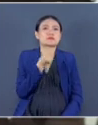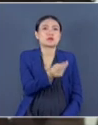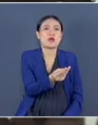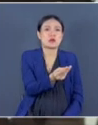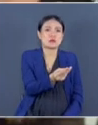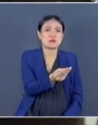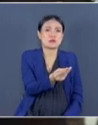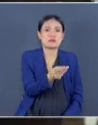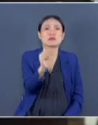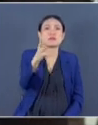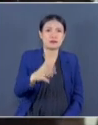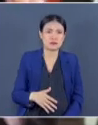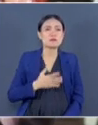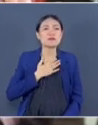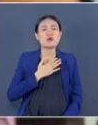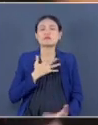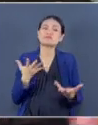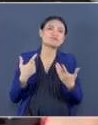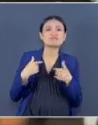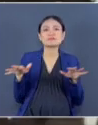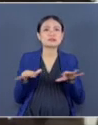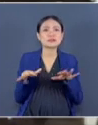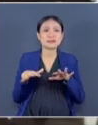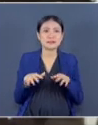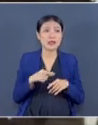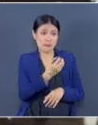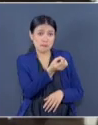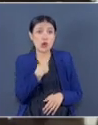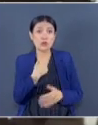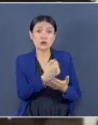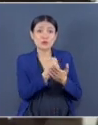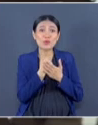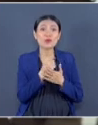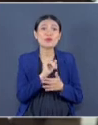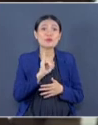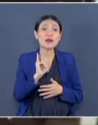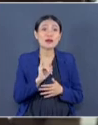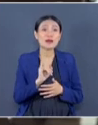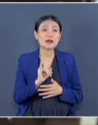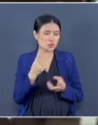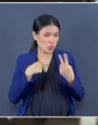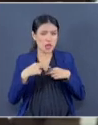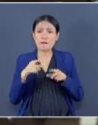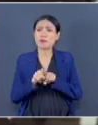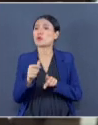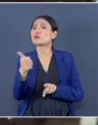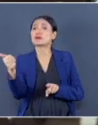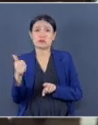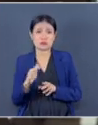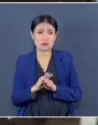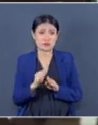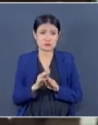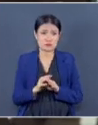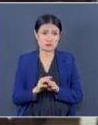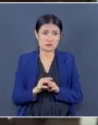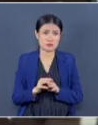ายอะไรไหมไม่เสียหายหรอกรณรงค์ก็ไปรักษาปกติเพราะคุณบอกว่าคุณรักษาด้วยพลังจิตผมก็ไปรักษาไงเหมือนกับคนที่เข้าไปต่อคิวรักษาเพียงแค่ว่